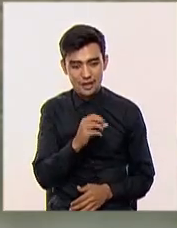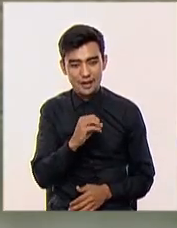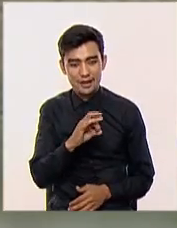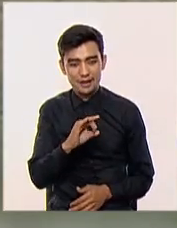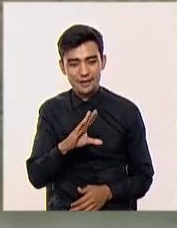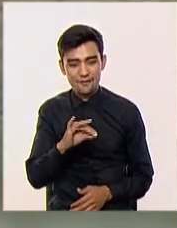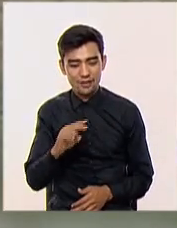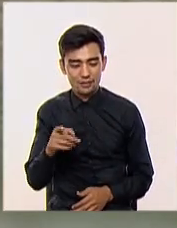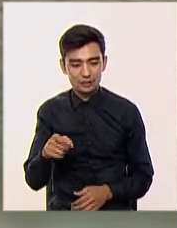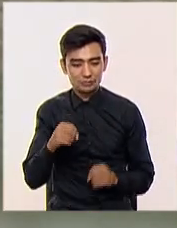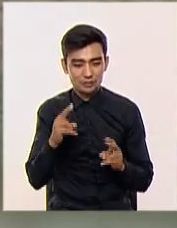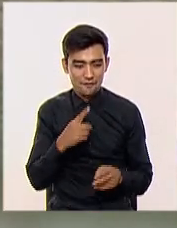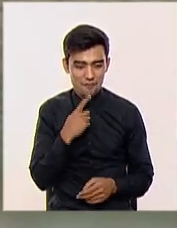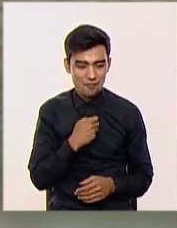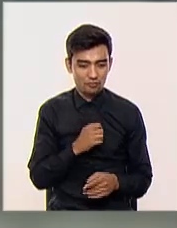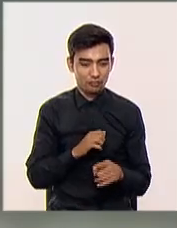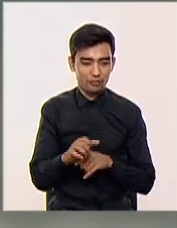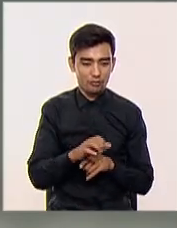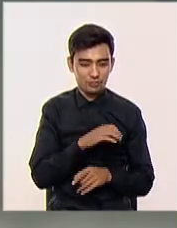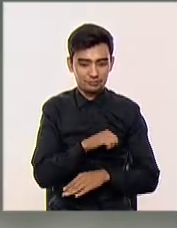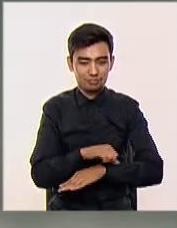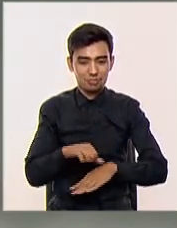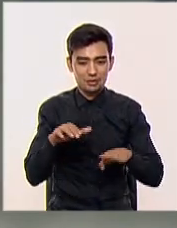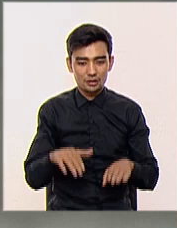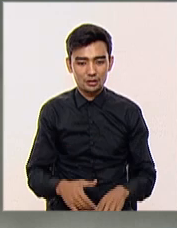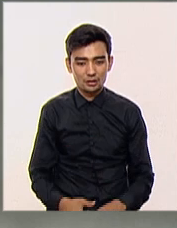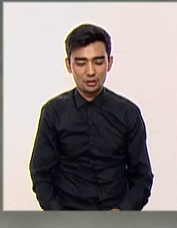в провокациях вооруженных сил на границе.